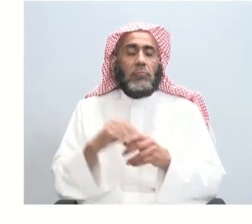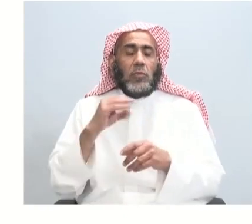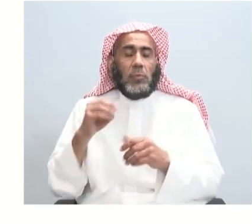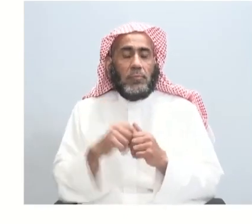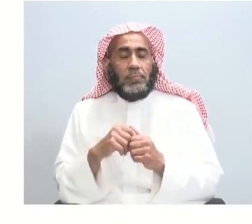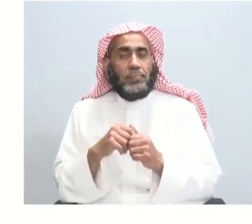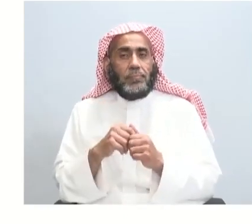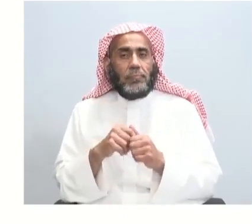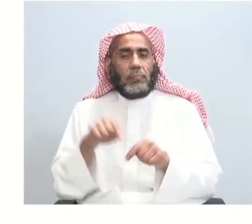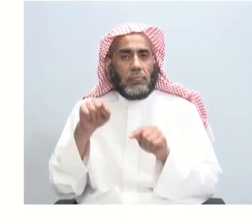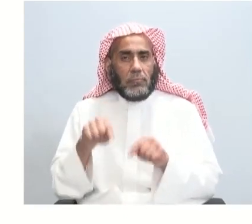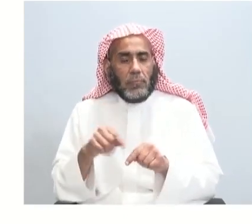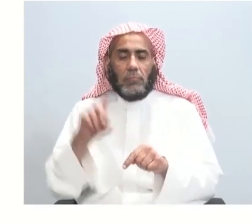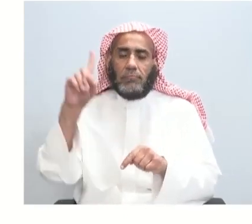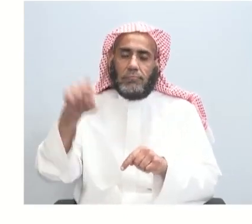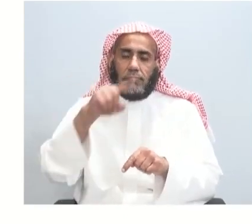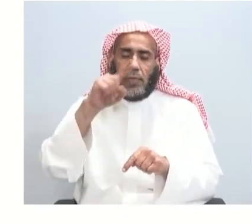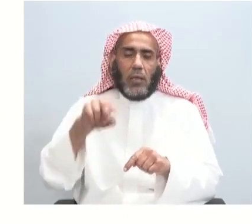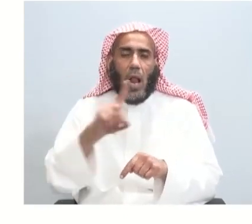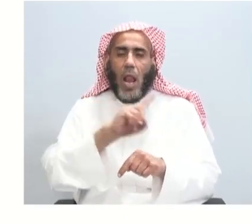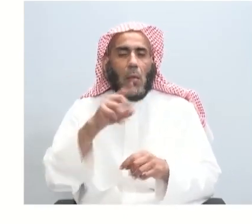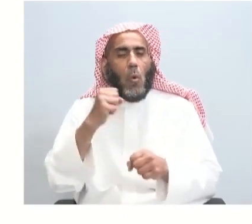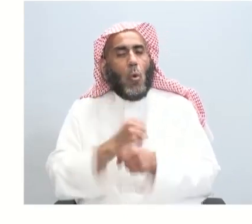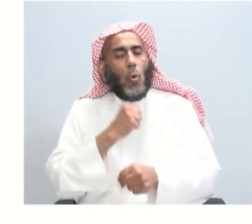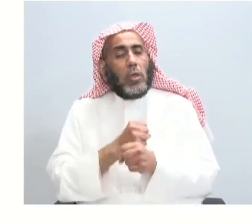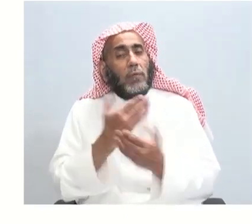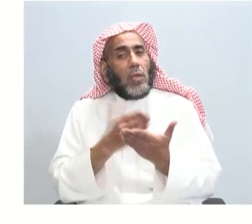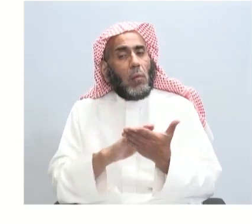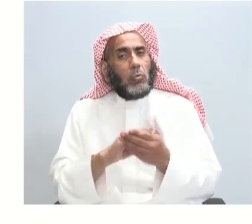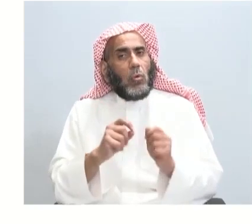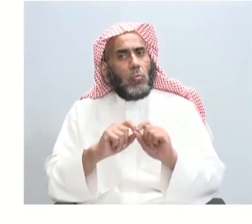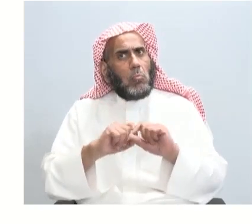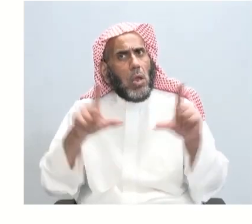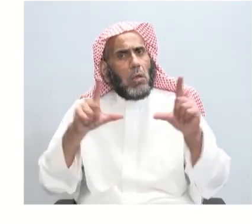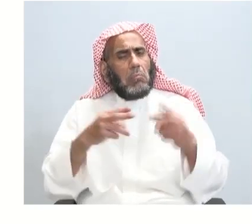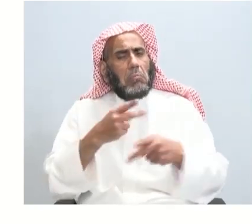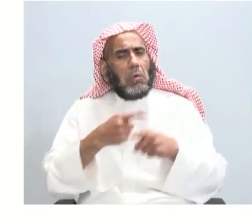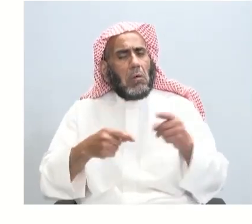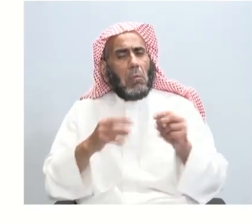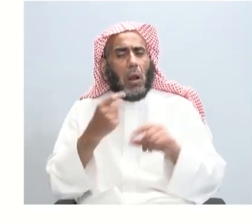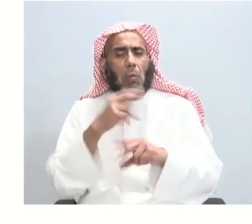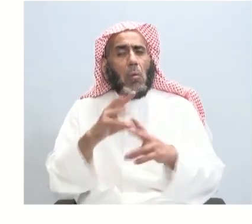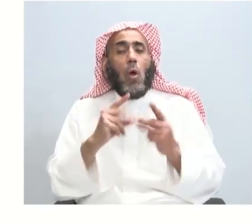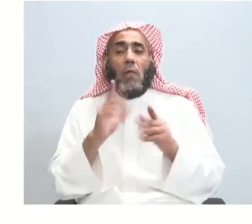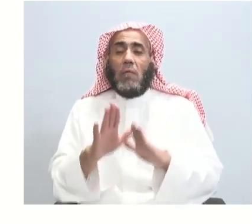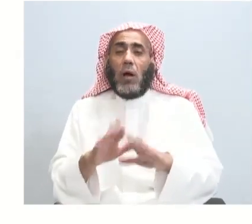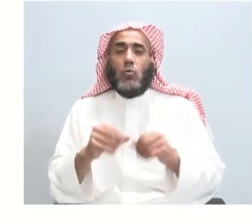جميل، هنا خاطئ، ليس من وظيفة المعجم أن يبين إعراب الكلمات، وإنما فقط يبين